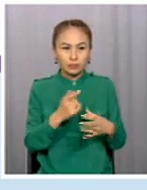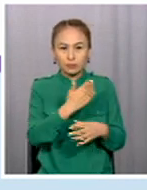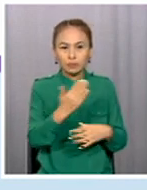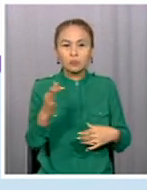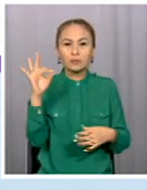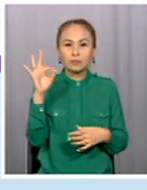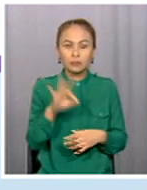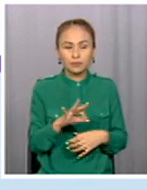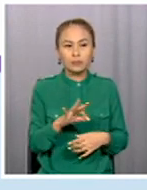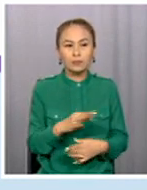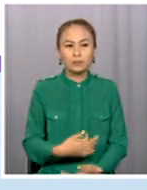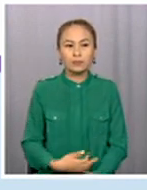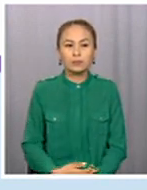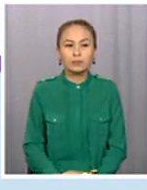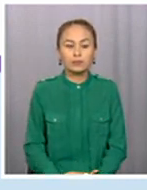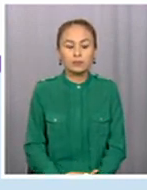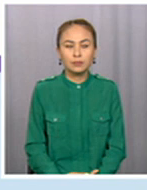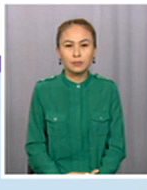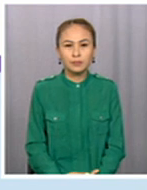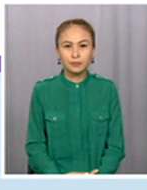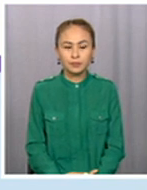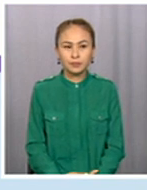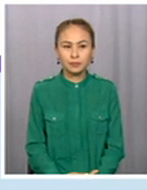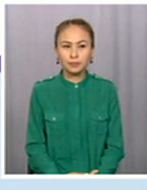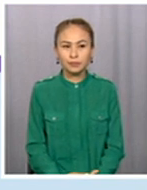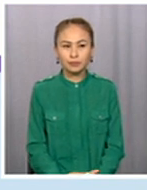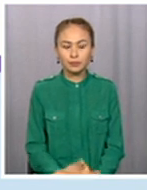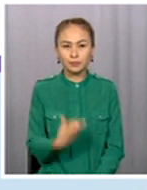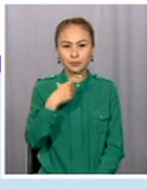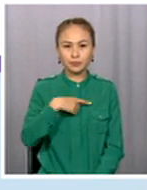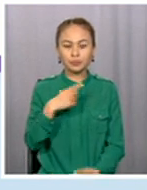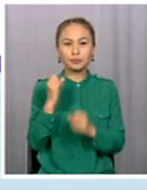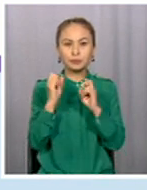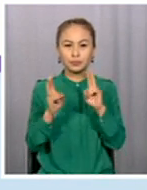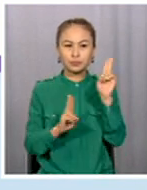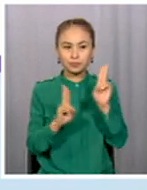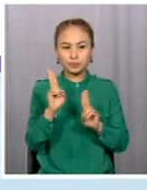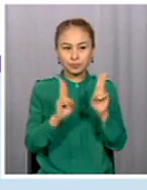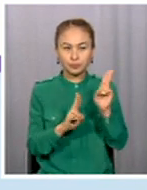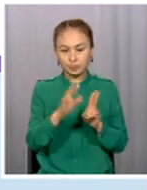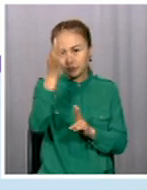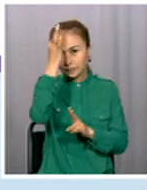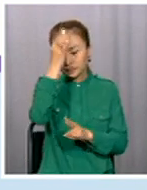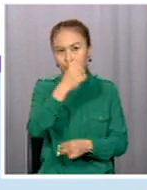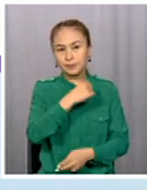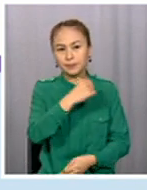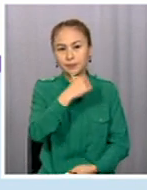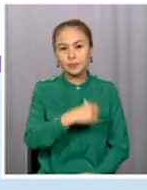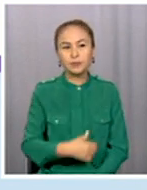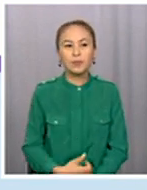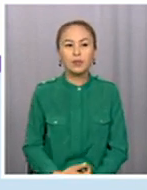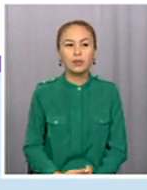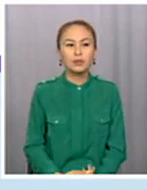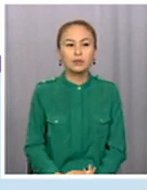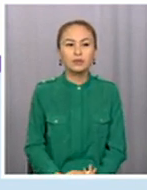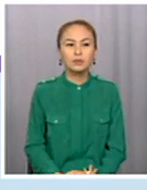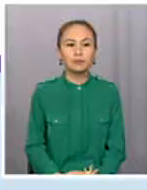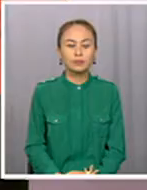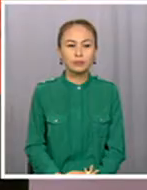ме? Жол жүргенде адамдар өздерін қалай ұстайды? Еске түсіріңдерші.